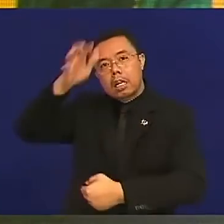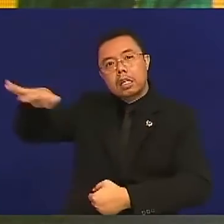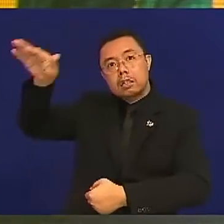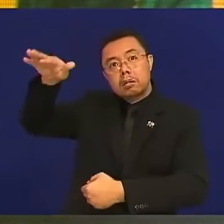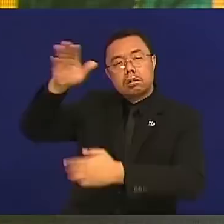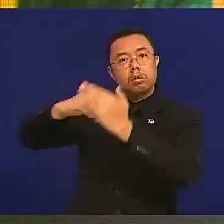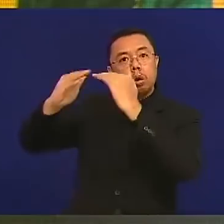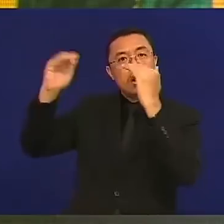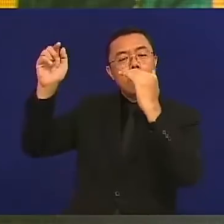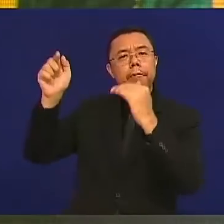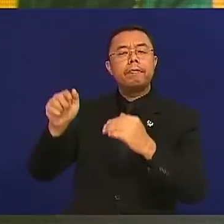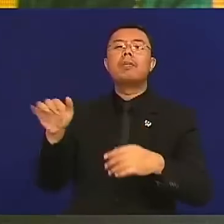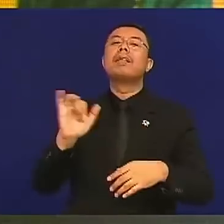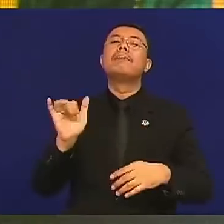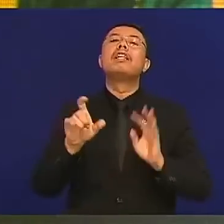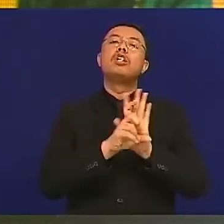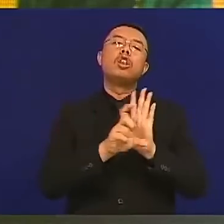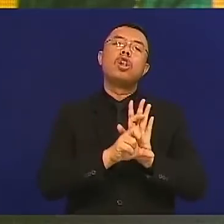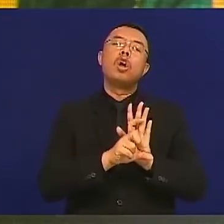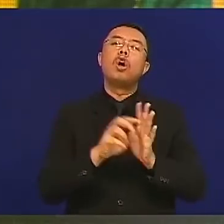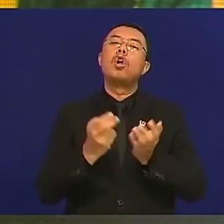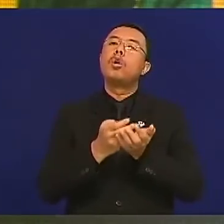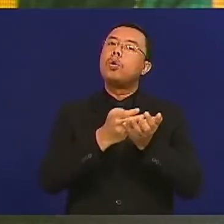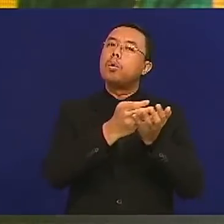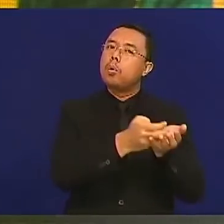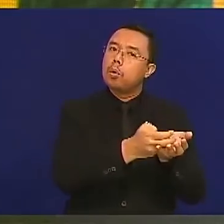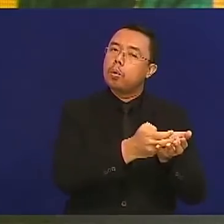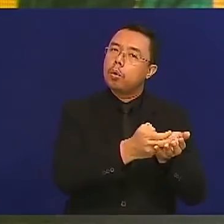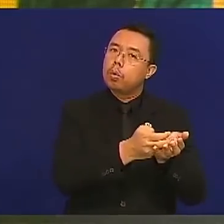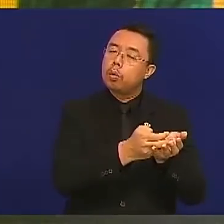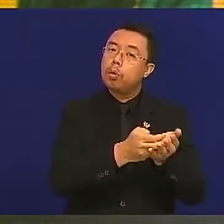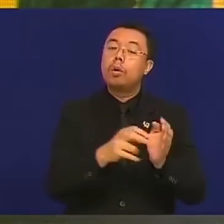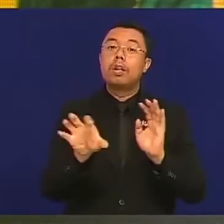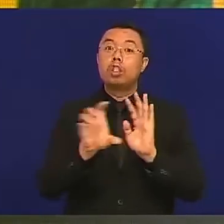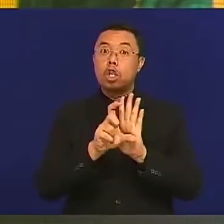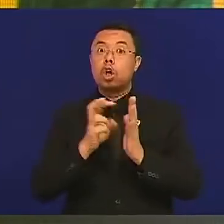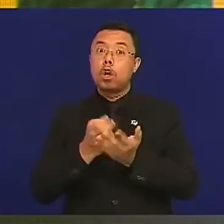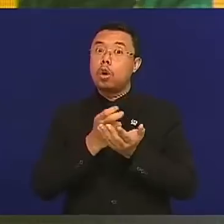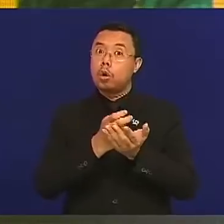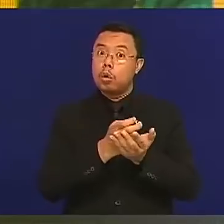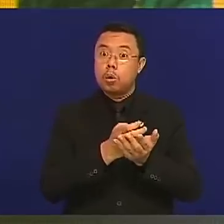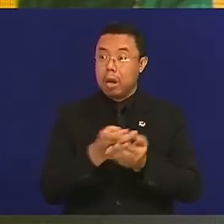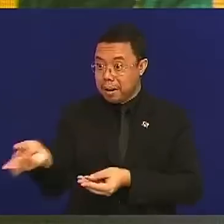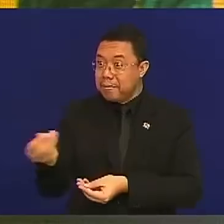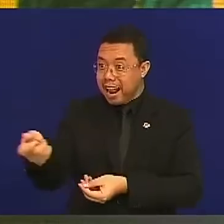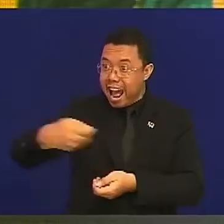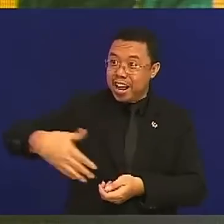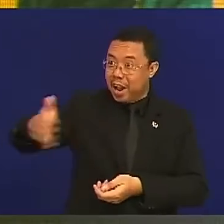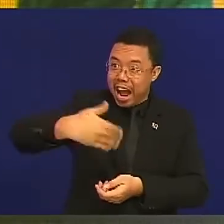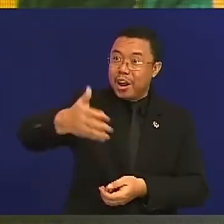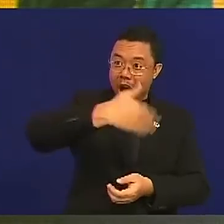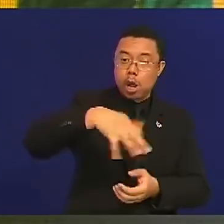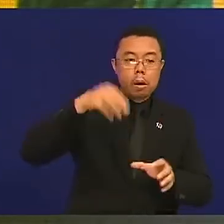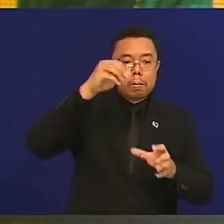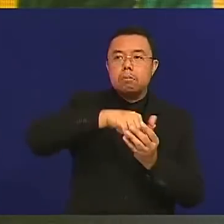surga? Seperti misalnya Nuh, maksud saya seperti Nuh. Yang menarik-narik orang masuk